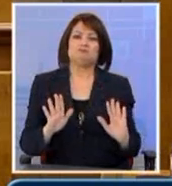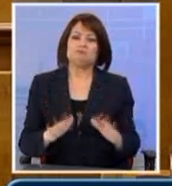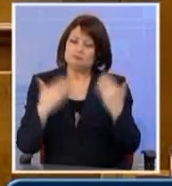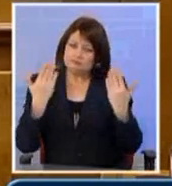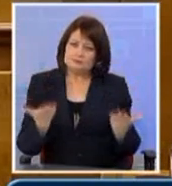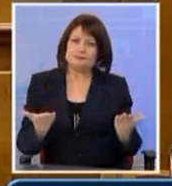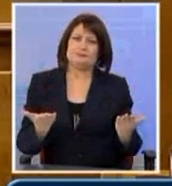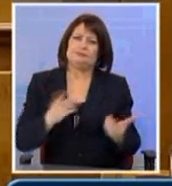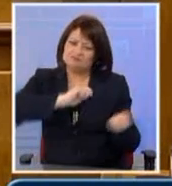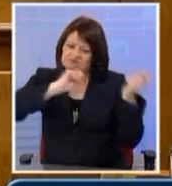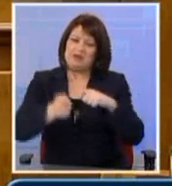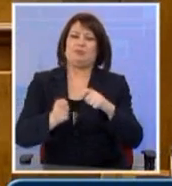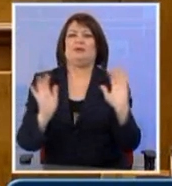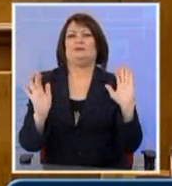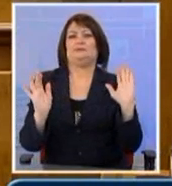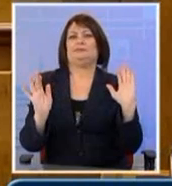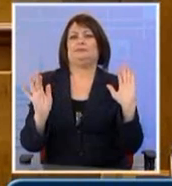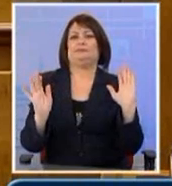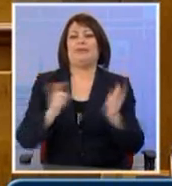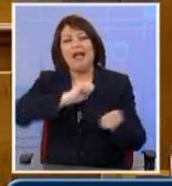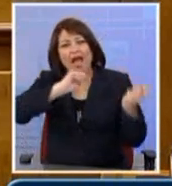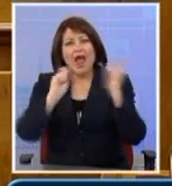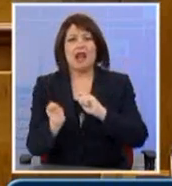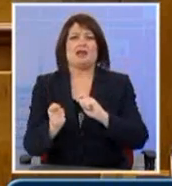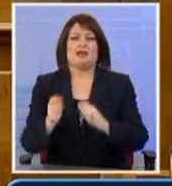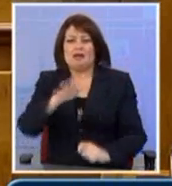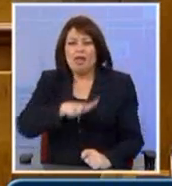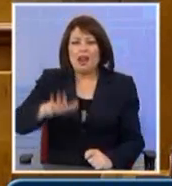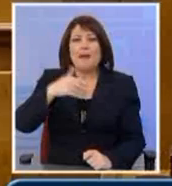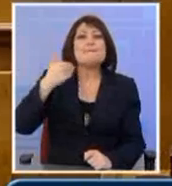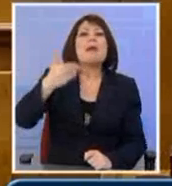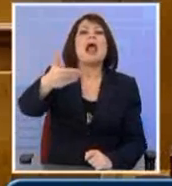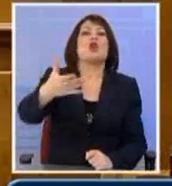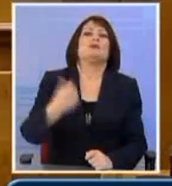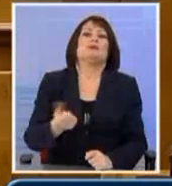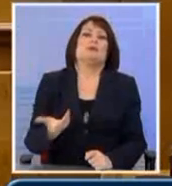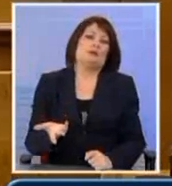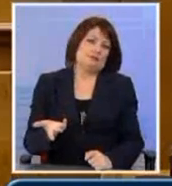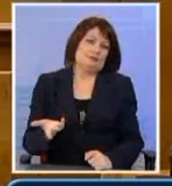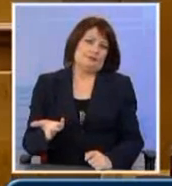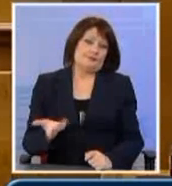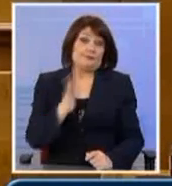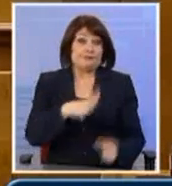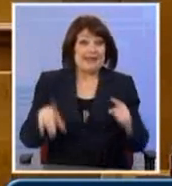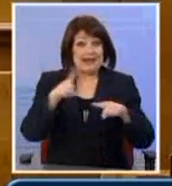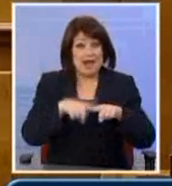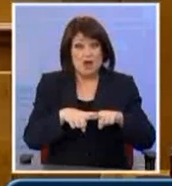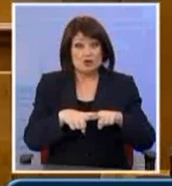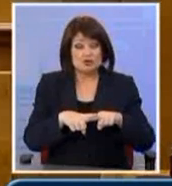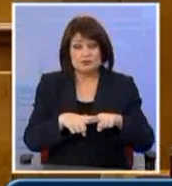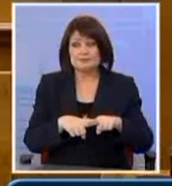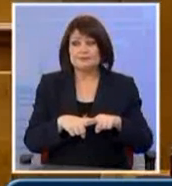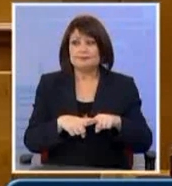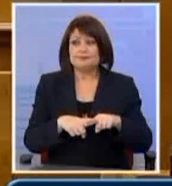Αυτή είναι η μεγάλη αλλαγή. Η αλλαγή κλίματος και προοπτικής. Ο λαός μας έχει